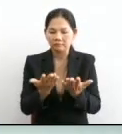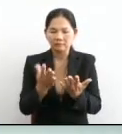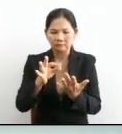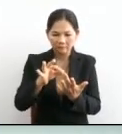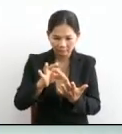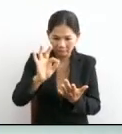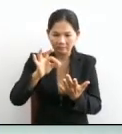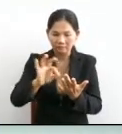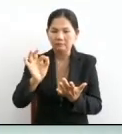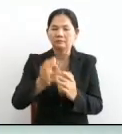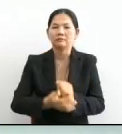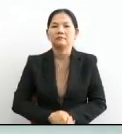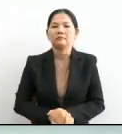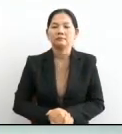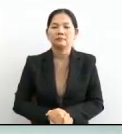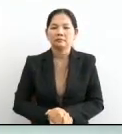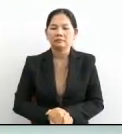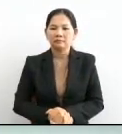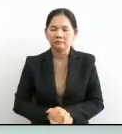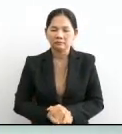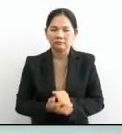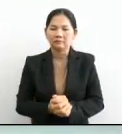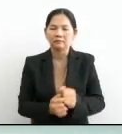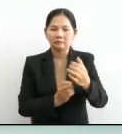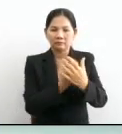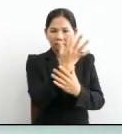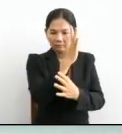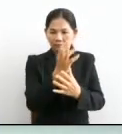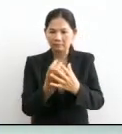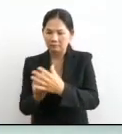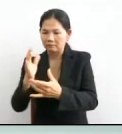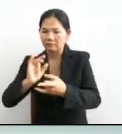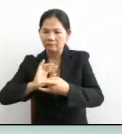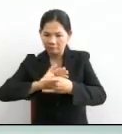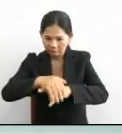con đầm nắm đầm lấu mì